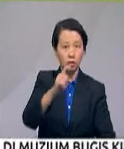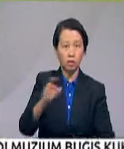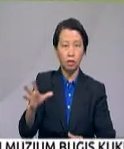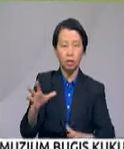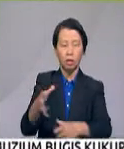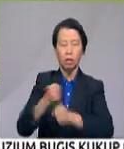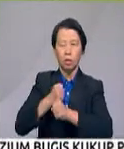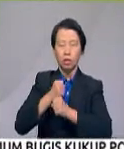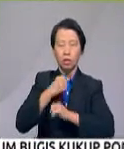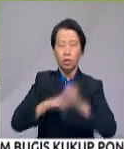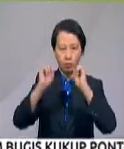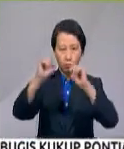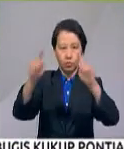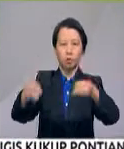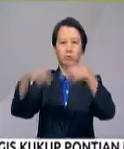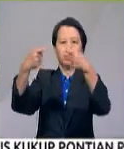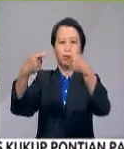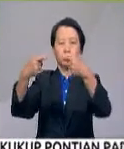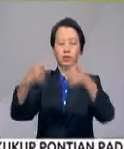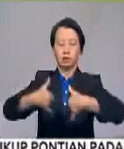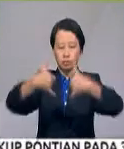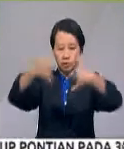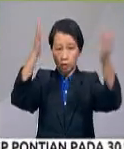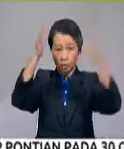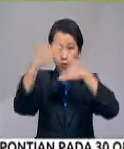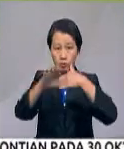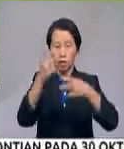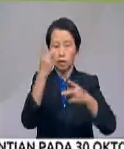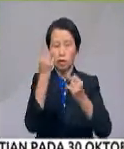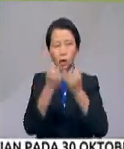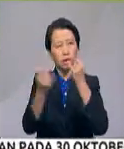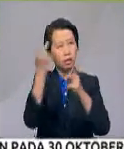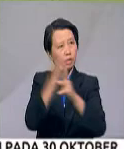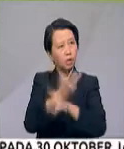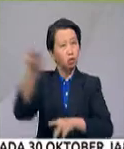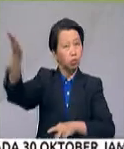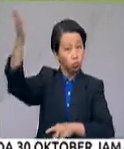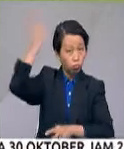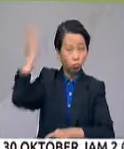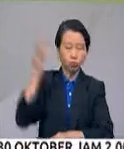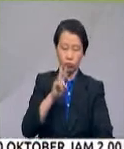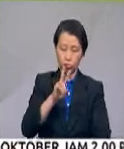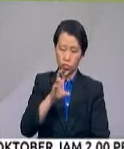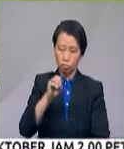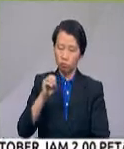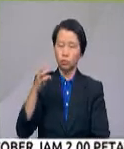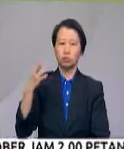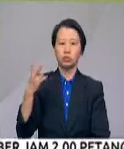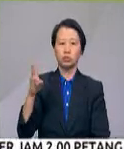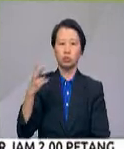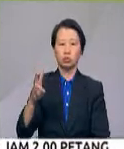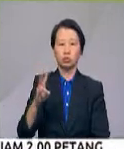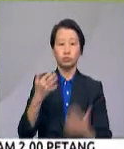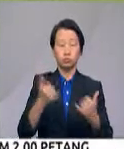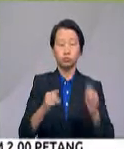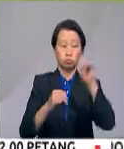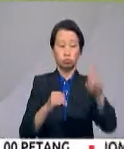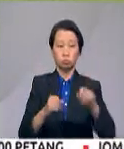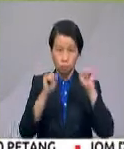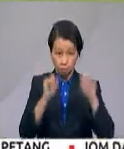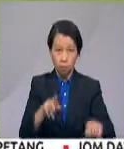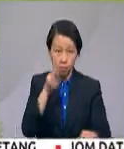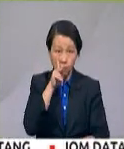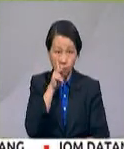menggapai impian layak ke pentas final Piala Malaysia selepas kali terakhir melakukannya pada tahun 2017. Persoalannya,